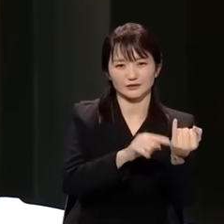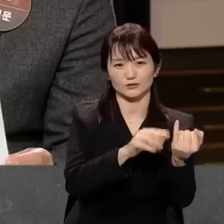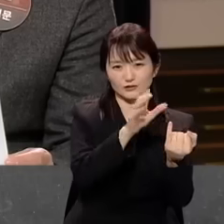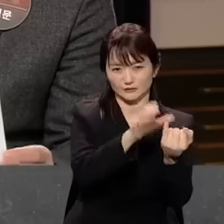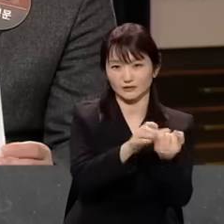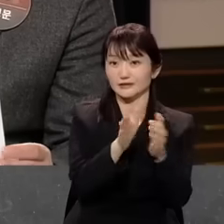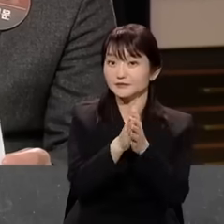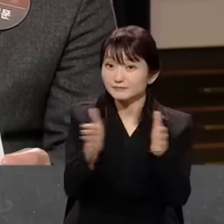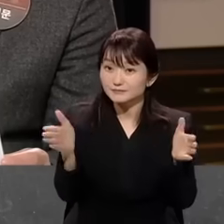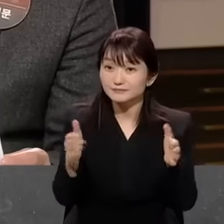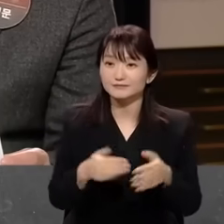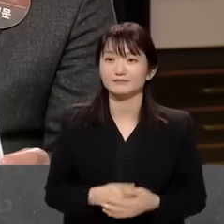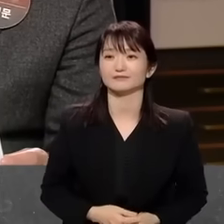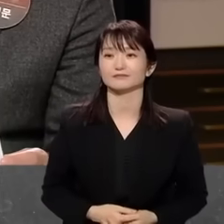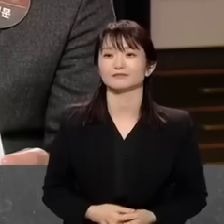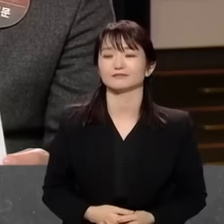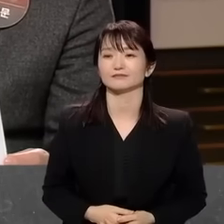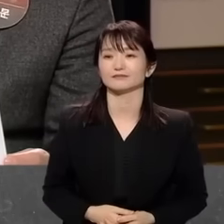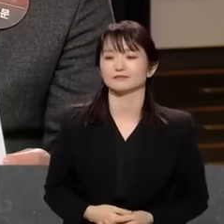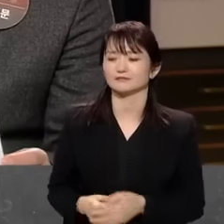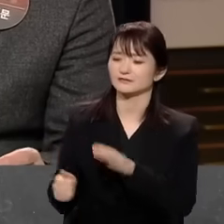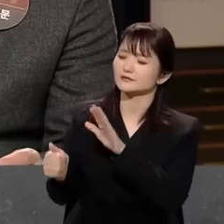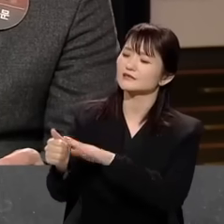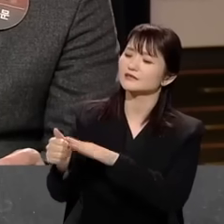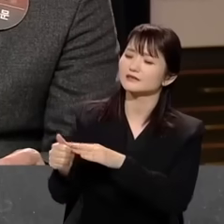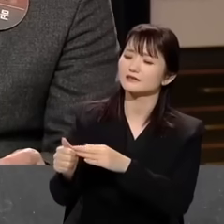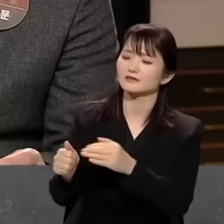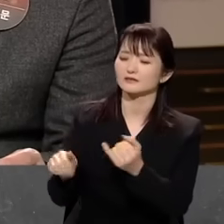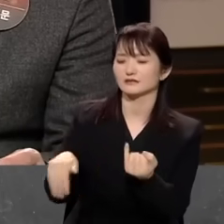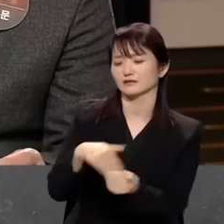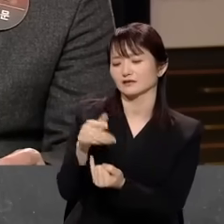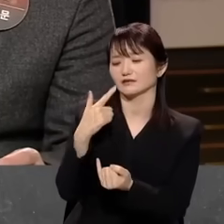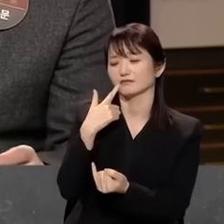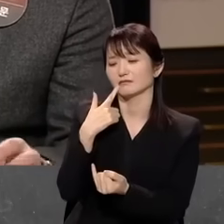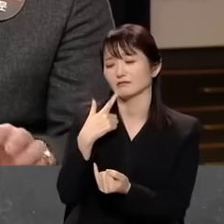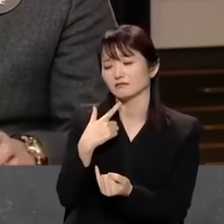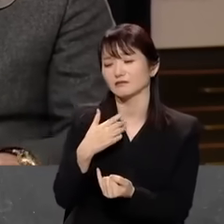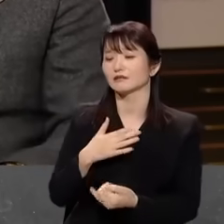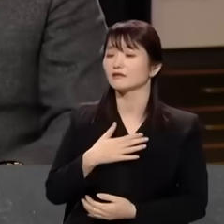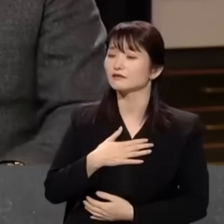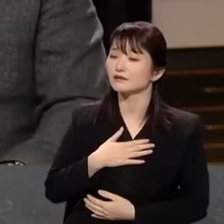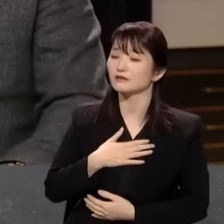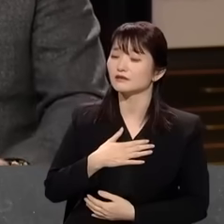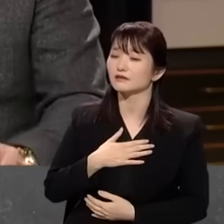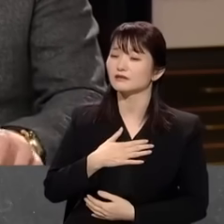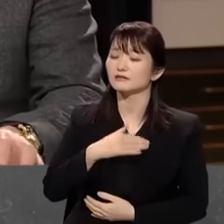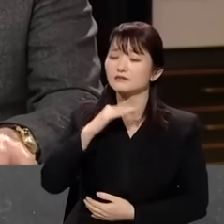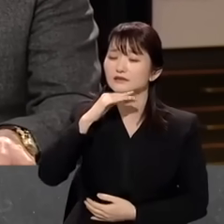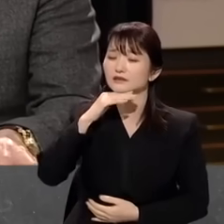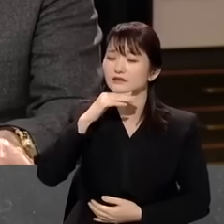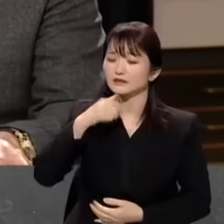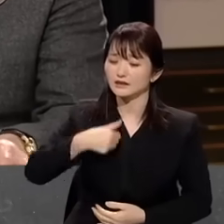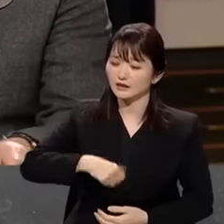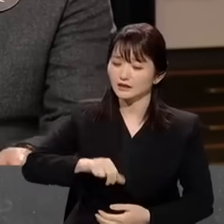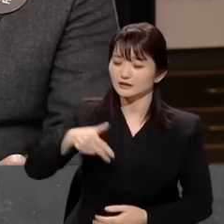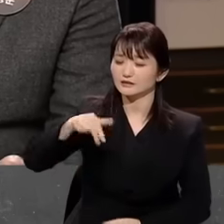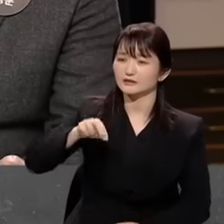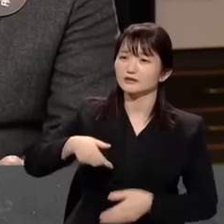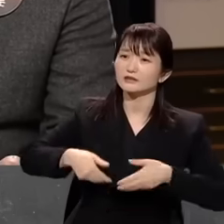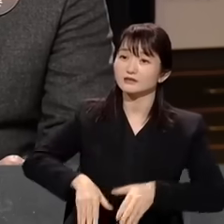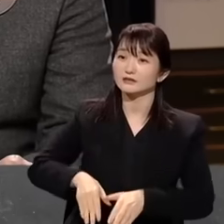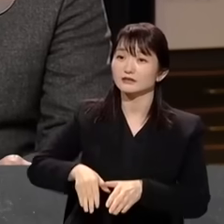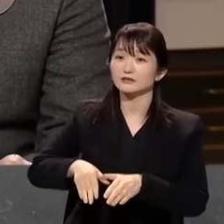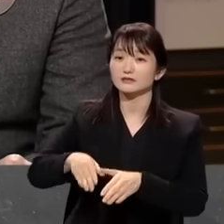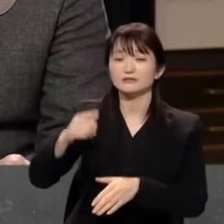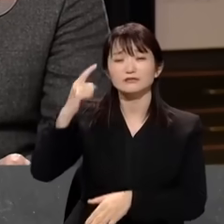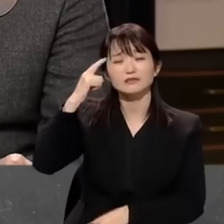액션 아 자기야 아가씨 정말 부럽다 난 그나이에 우리 지열이 나와서 키우느라 정신이 하나도 없는데